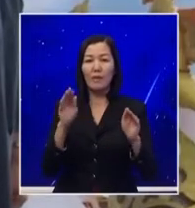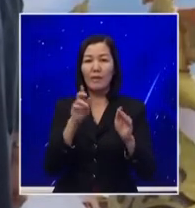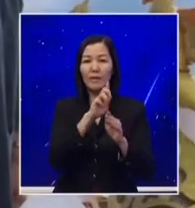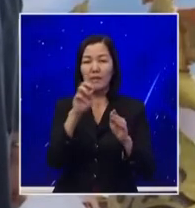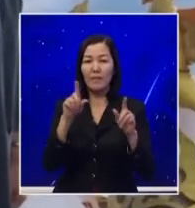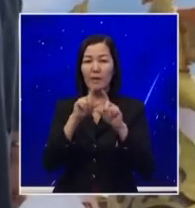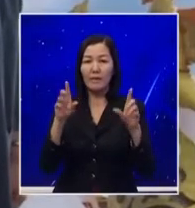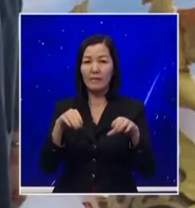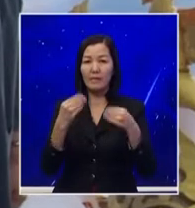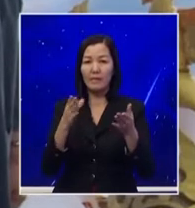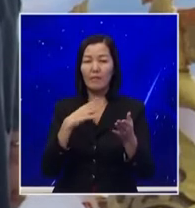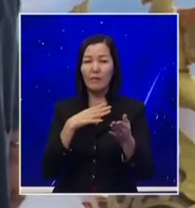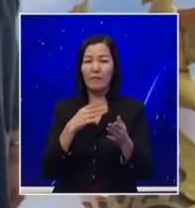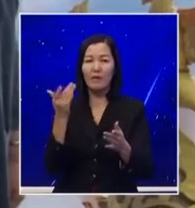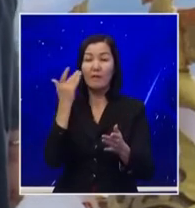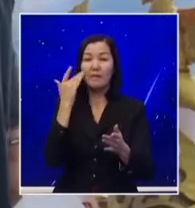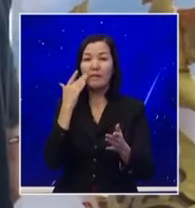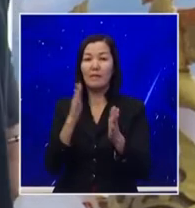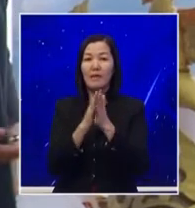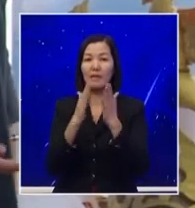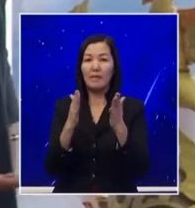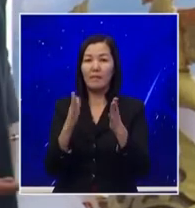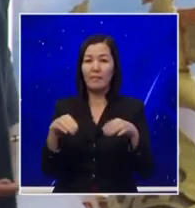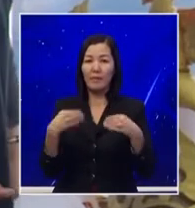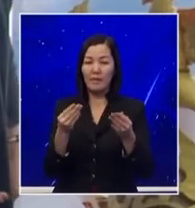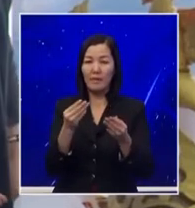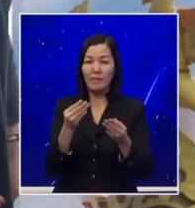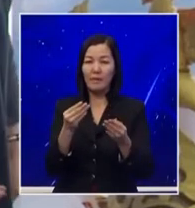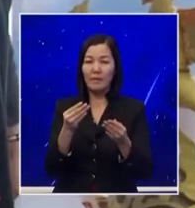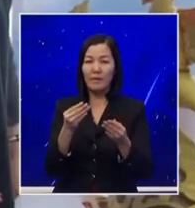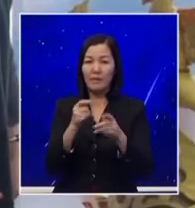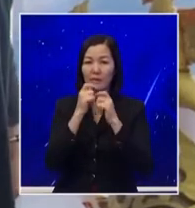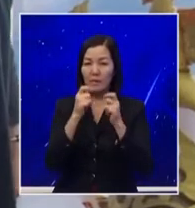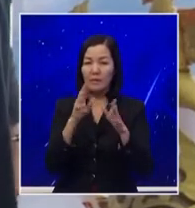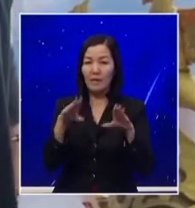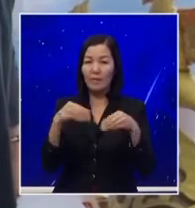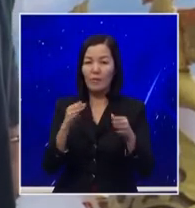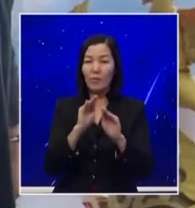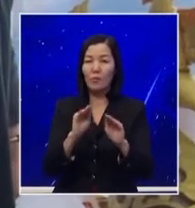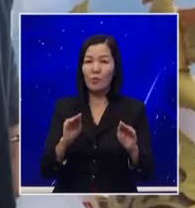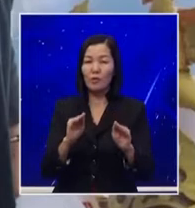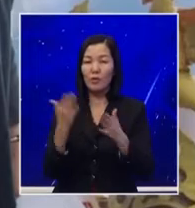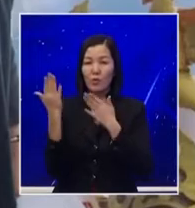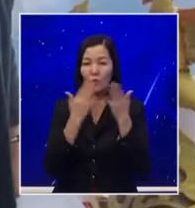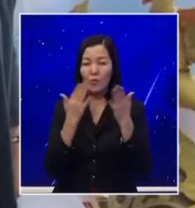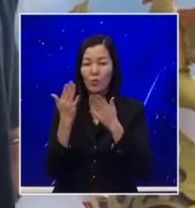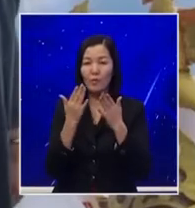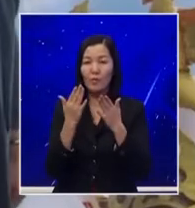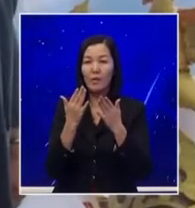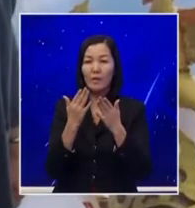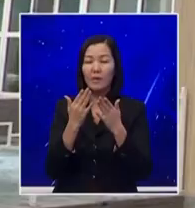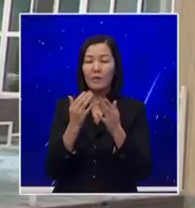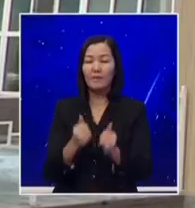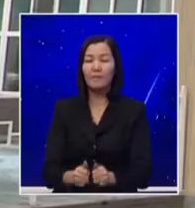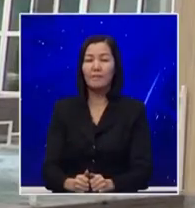бар. Мен сондықтан да әр уақытта кітапханаға қолымдағы бар кітаптарымды берсем, оқушылардың елгіне айналдырсам деген ниетпен жүретін